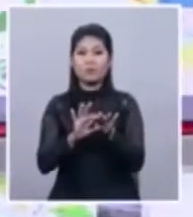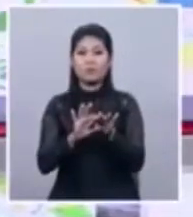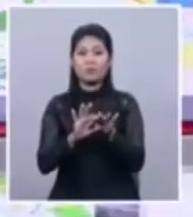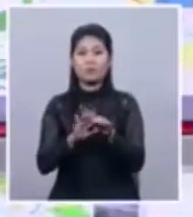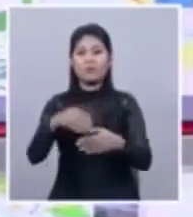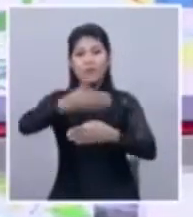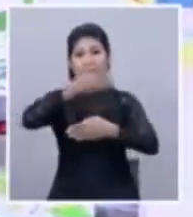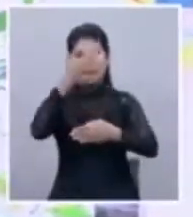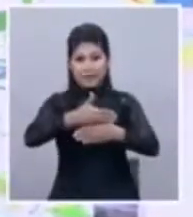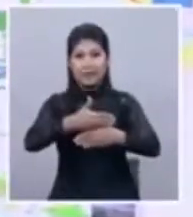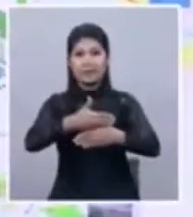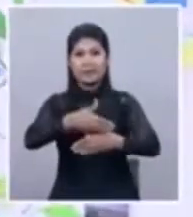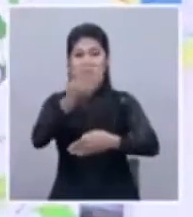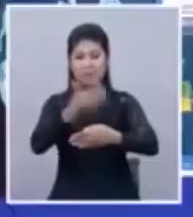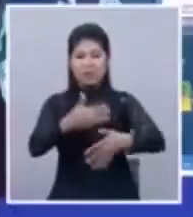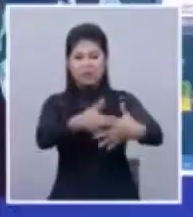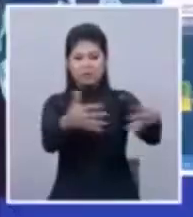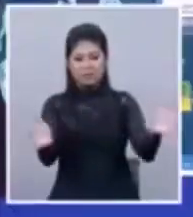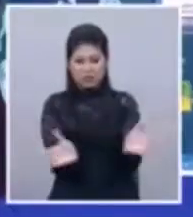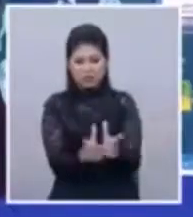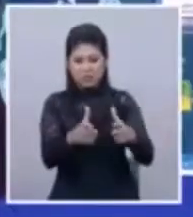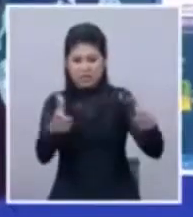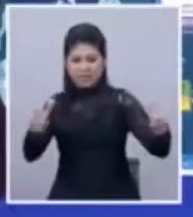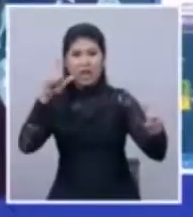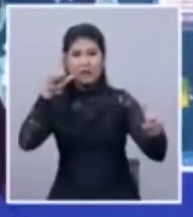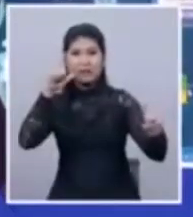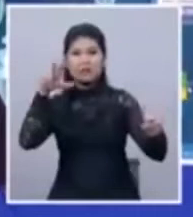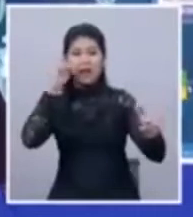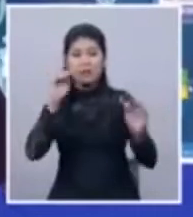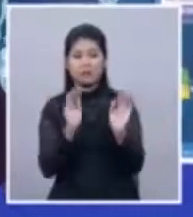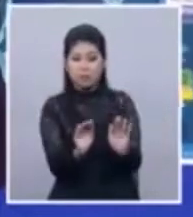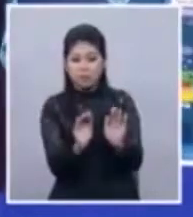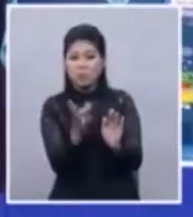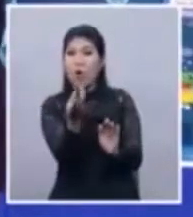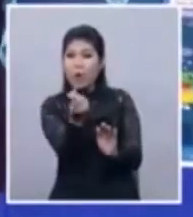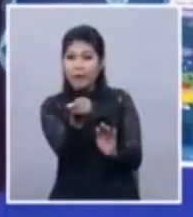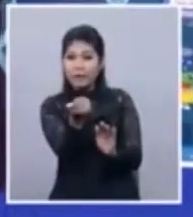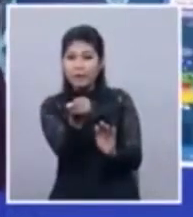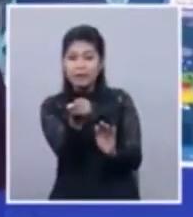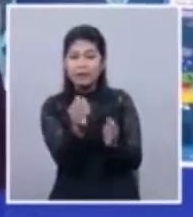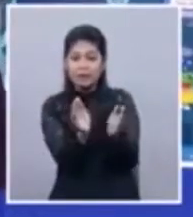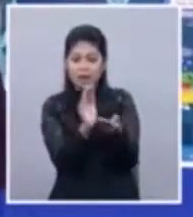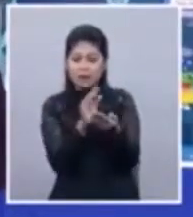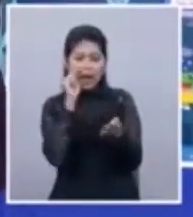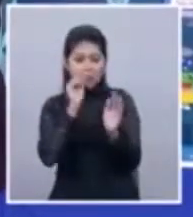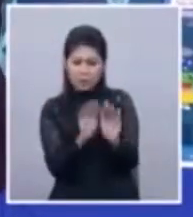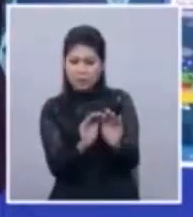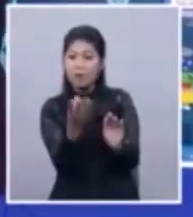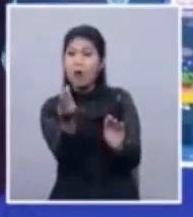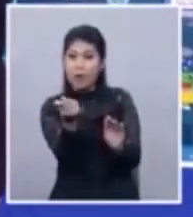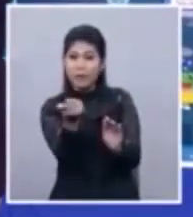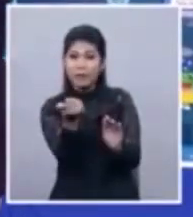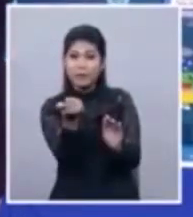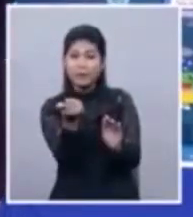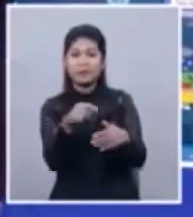ของเขื่อนขนาดใหญ่เราก็ดูที่ว่าน้ำมันอยู่ในเกณฑ์ปริมาณที่อยู่ในเกณฑ์การควบคุมหรือ